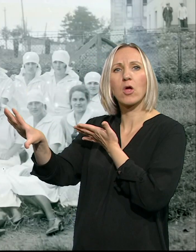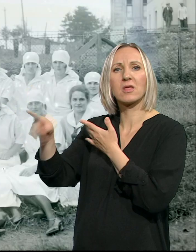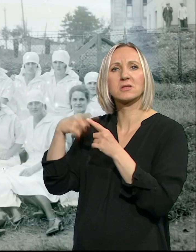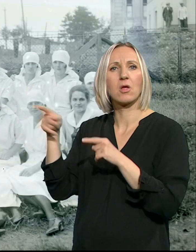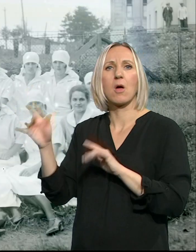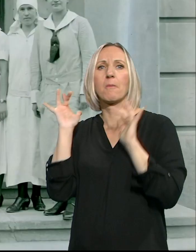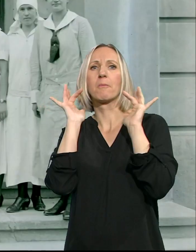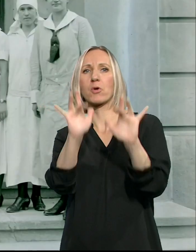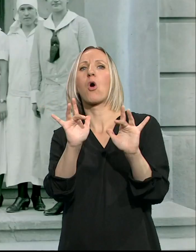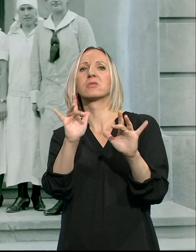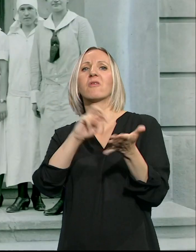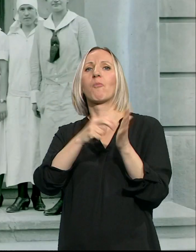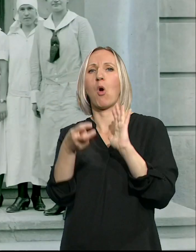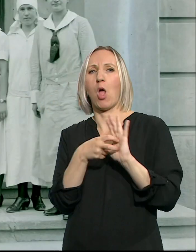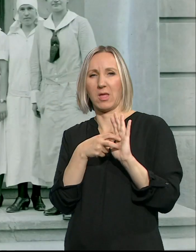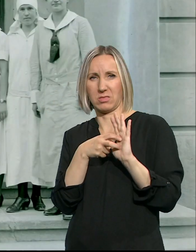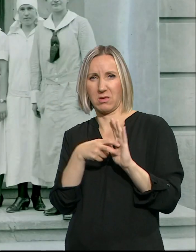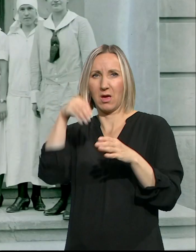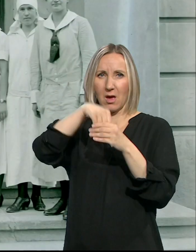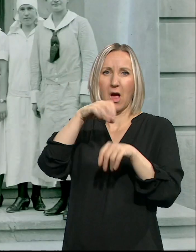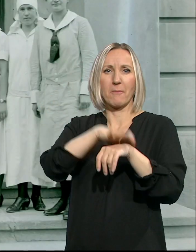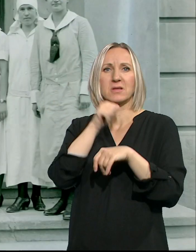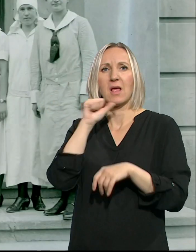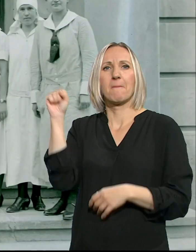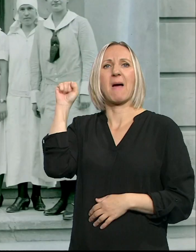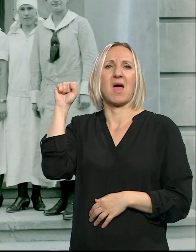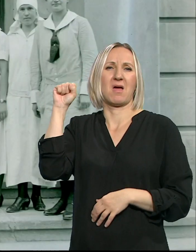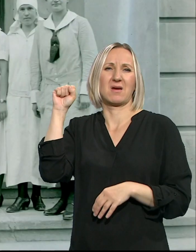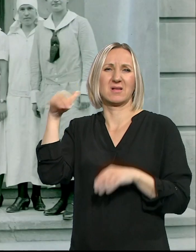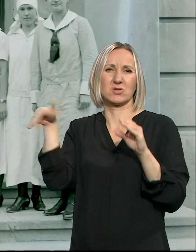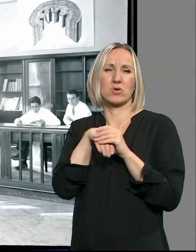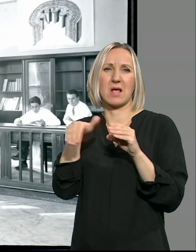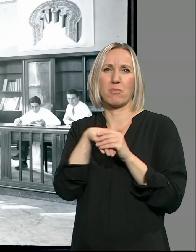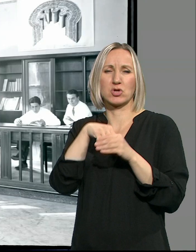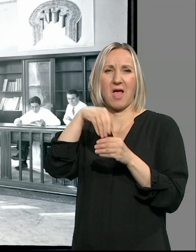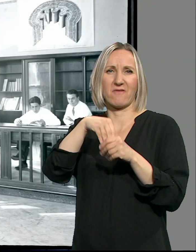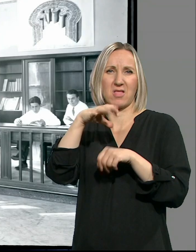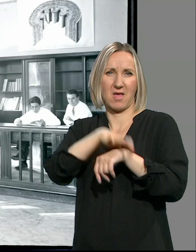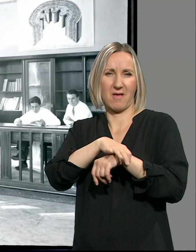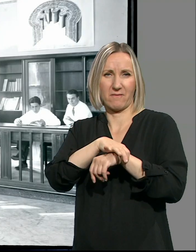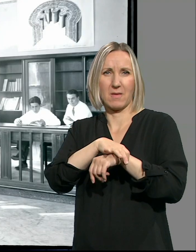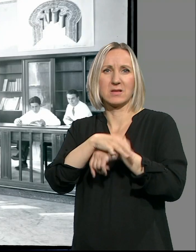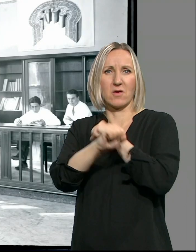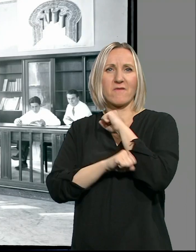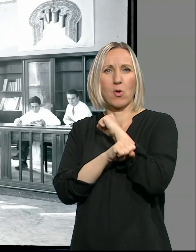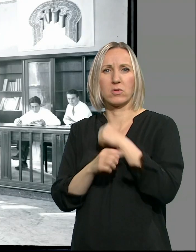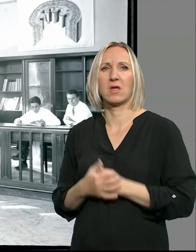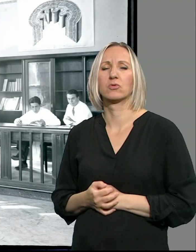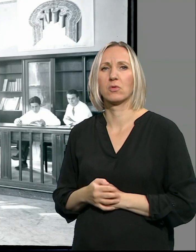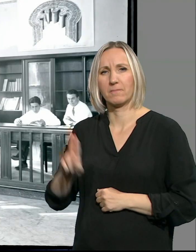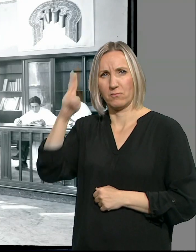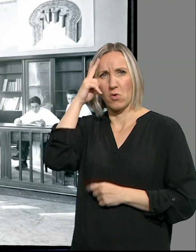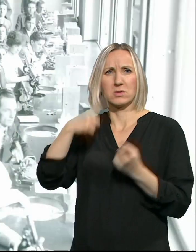protivili politizaciji medicinskog fakulteta i partijskom zapošljavanju na njemu. Uopšte je poznato da na medicinskom fakultetu